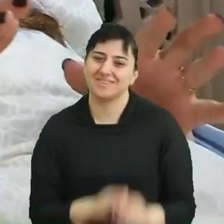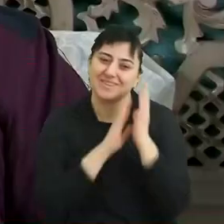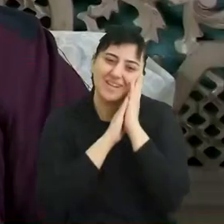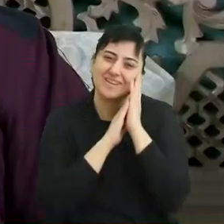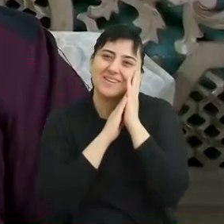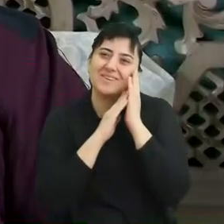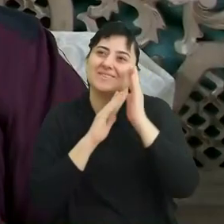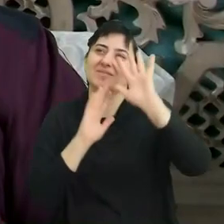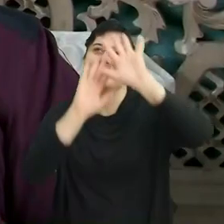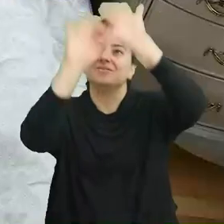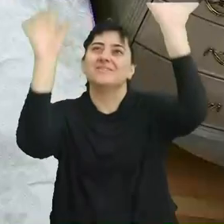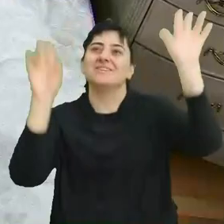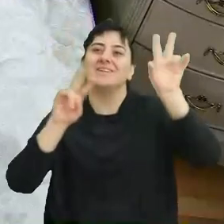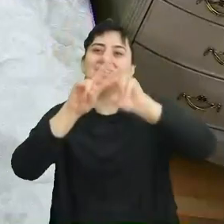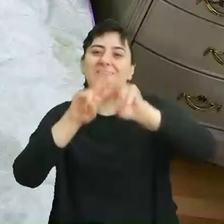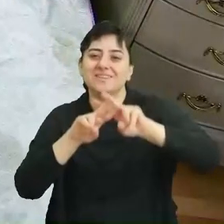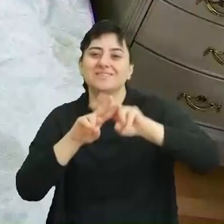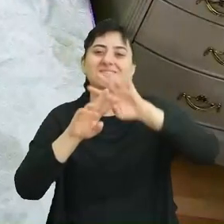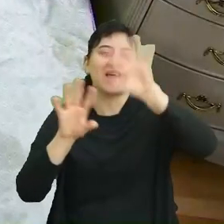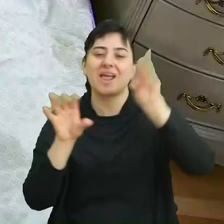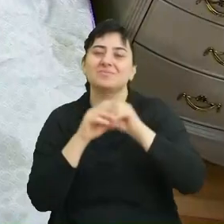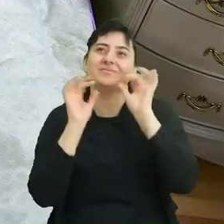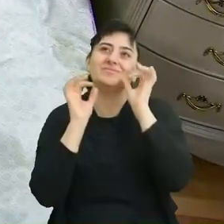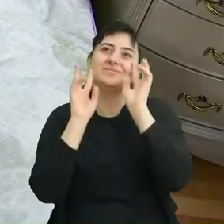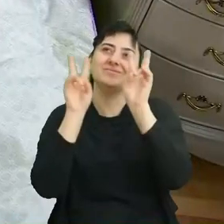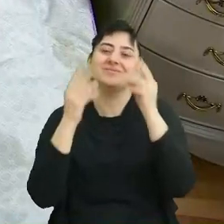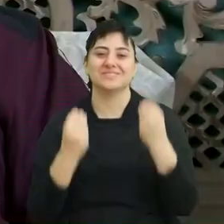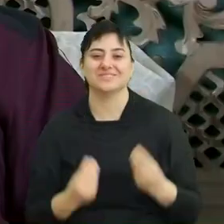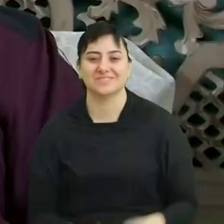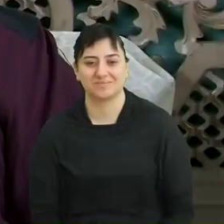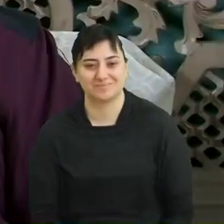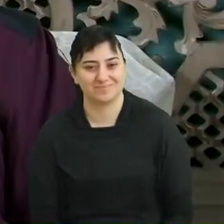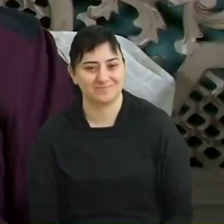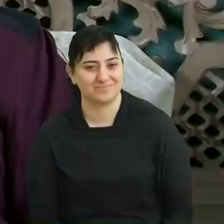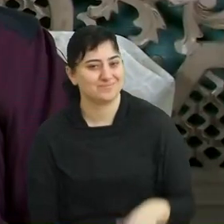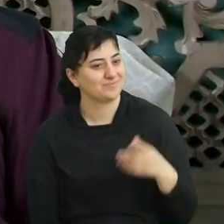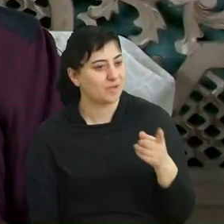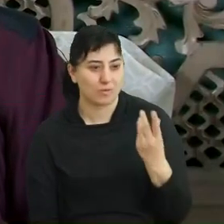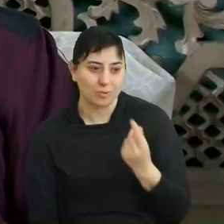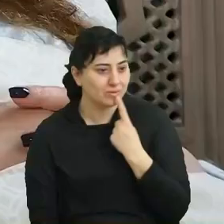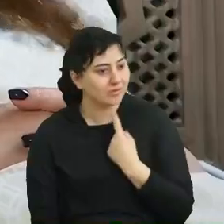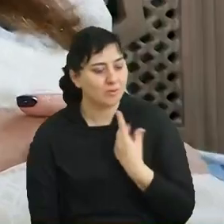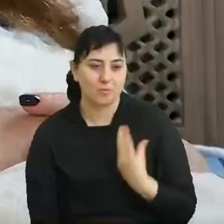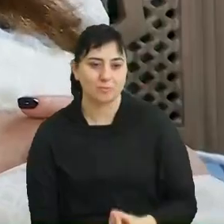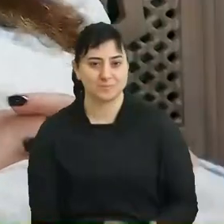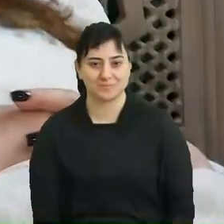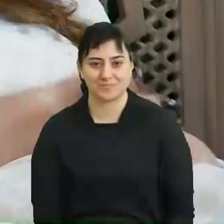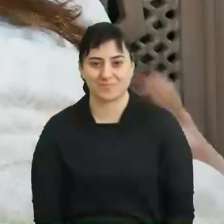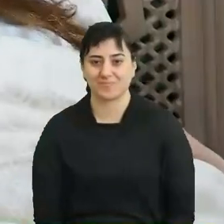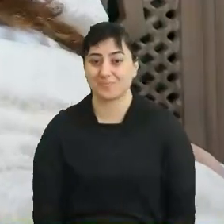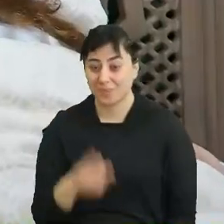Yattığın yerden gökyüzünü, yıldızları seyrediyorsun. Ne dersin? İşsen olur dersen olur.